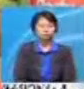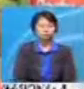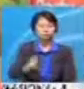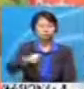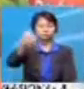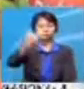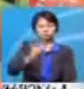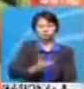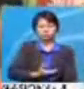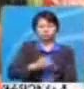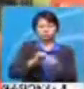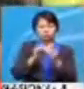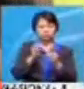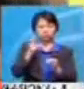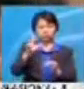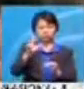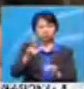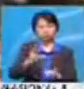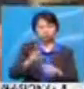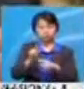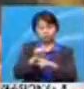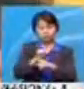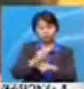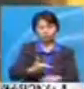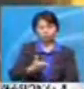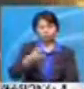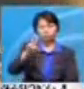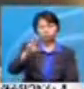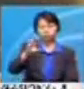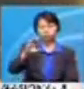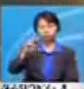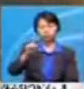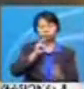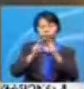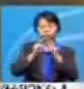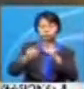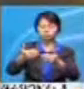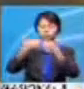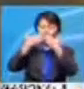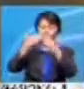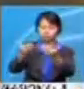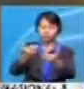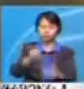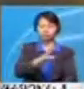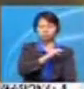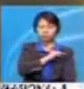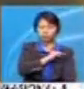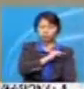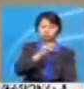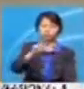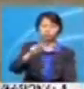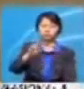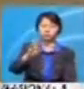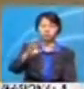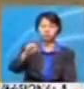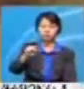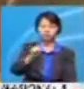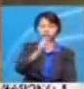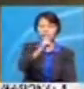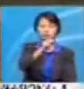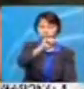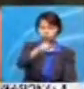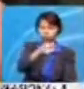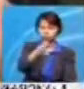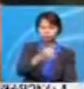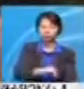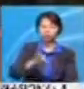Pemenang pingat gangsa acara Kirin di Kejohanan Dunia UCI London kemarin mengucapkan terima kasih kepada Menteri Belia dan Sukan Khairi Jamaluddin Abu Bakar